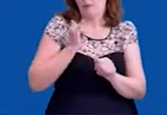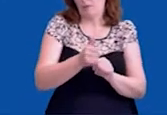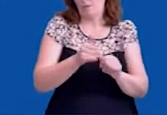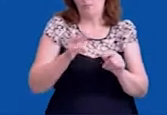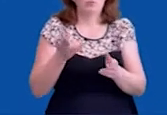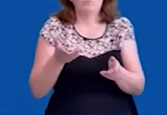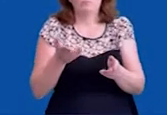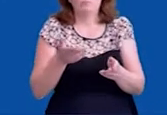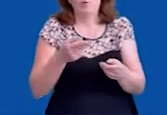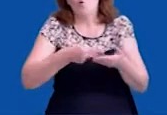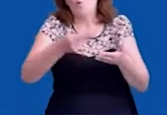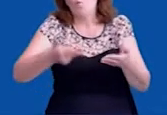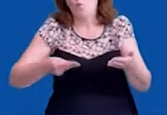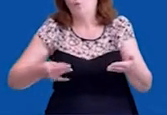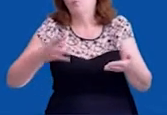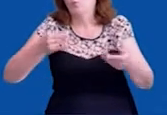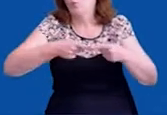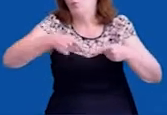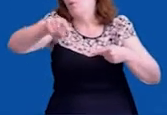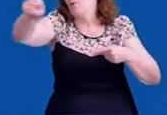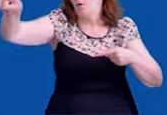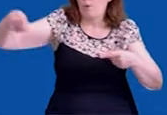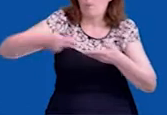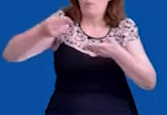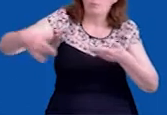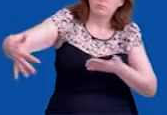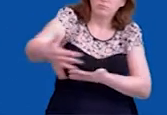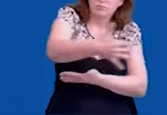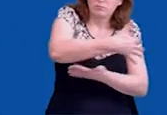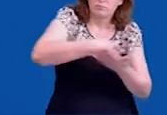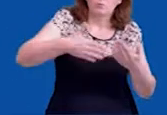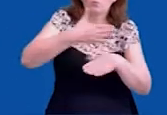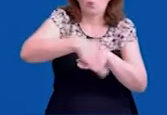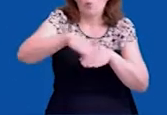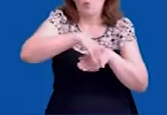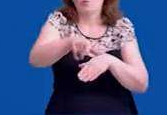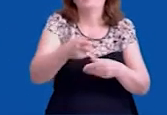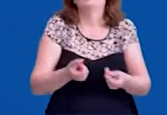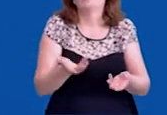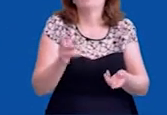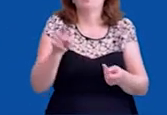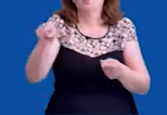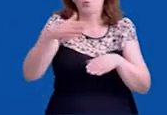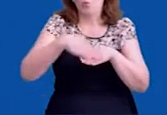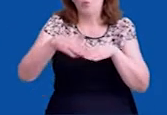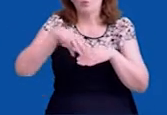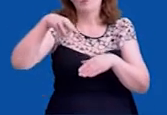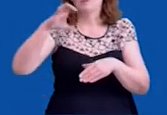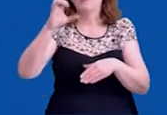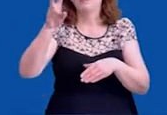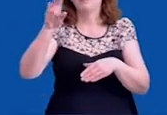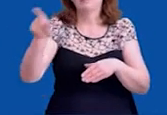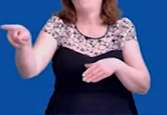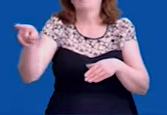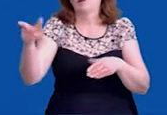Красносельського? Підписи стоять від вулиці Мстиславської. Ви представляєте, де у нас вулиця Мстиславська? Це центр міста. Вона йде з центру міста і закінчується